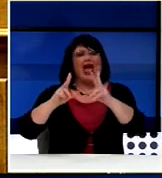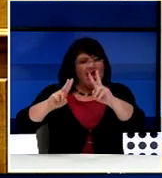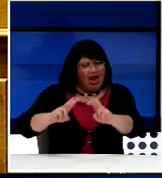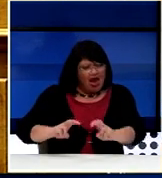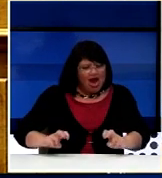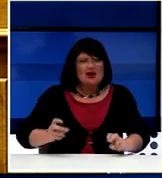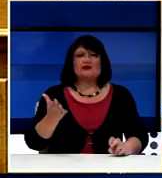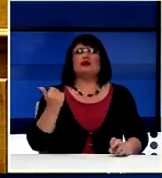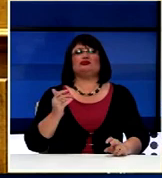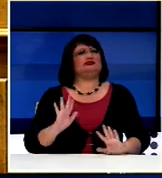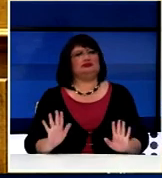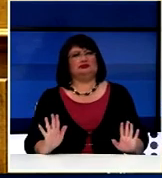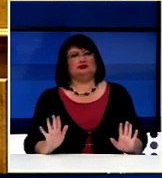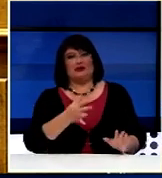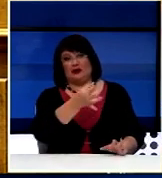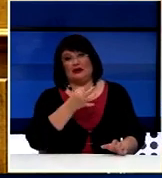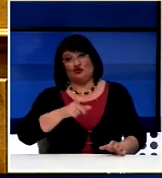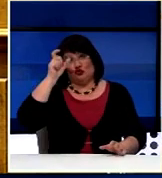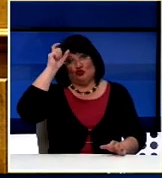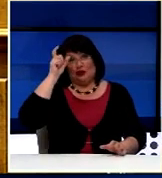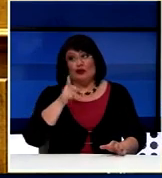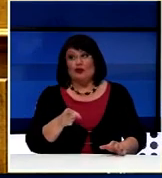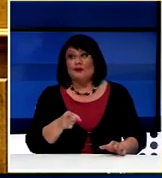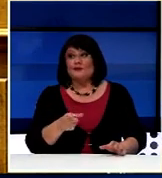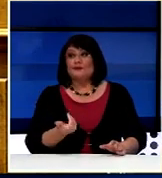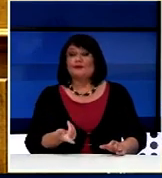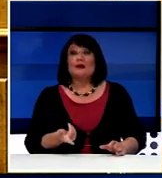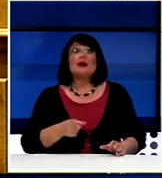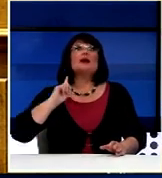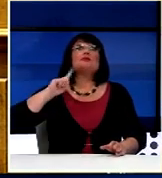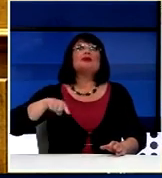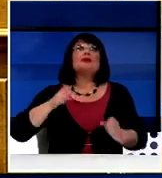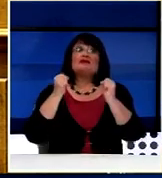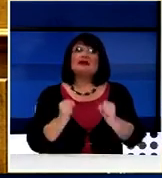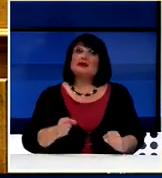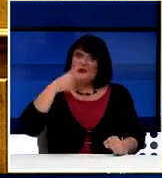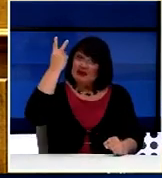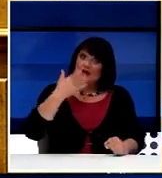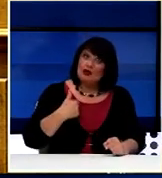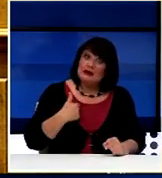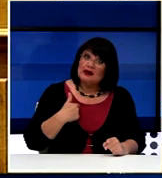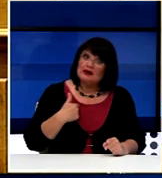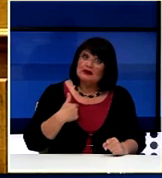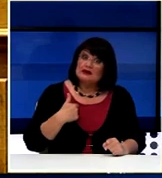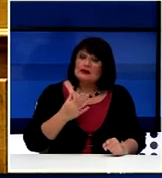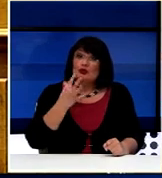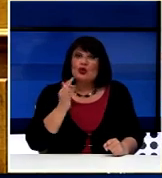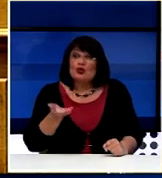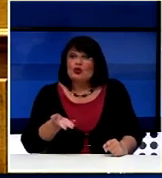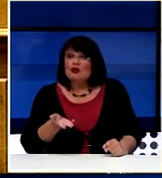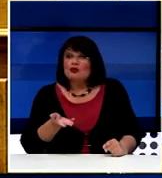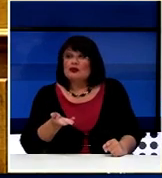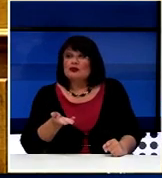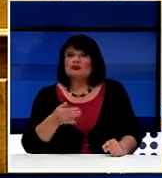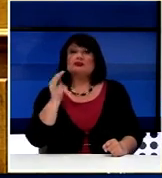Δεν πραγματοποιεί έρευνα, άρα δεν παραβιάζει τα κυριαρχικά μας δικαιώματα. Άρα γιατί να ζητήσουμε